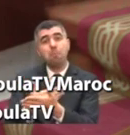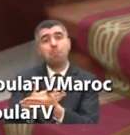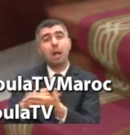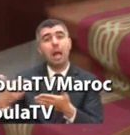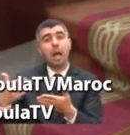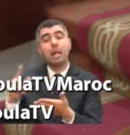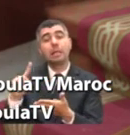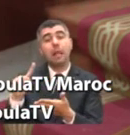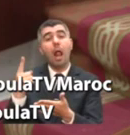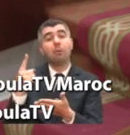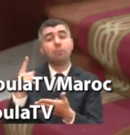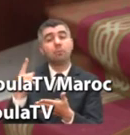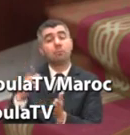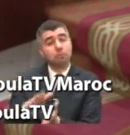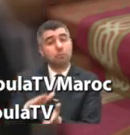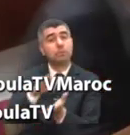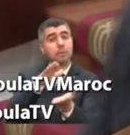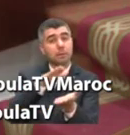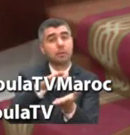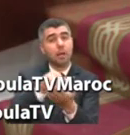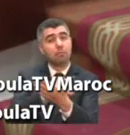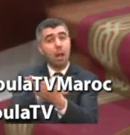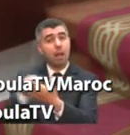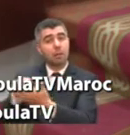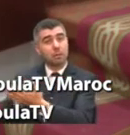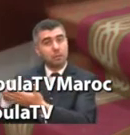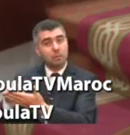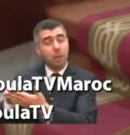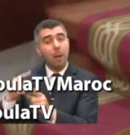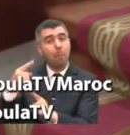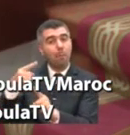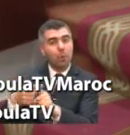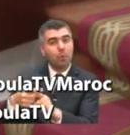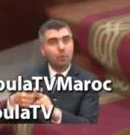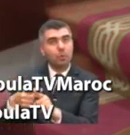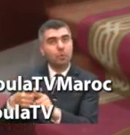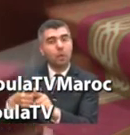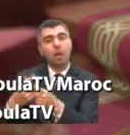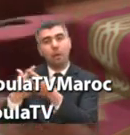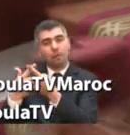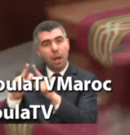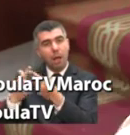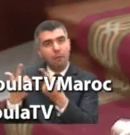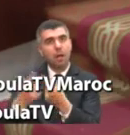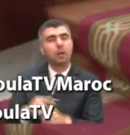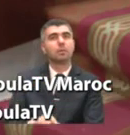2 مليار درهم في التعويضات عن الضرر الفردي. هذا إضافة إلى البنود الأخرى المتعلقة